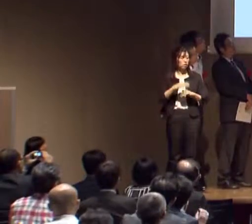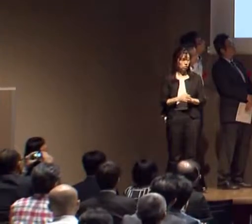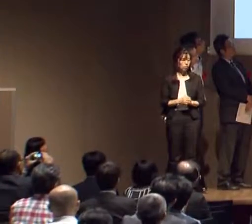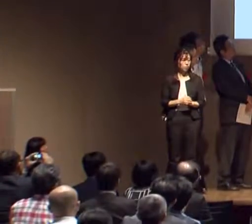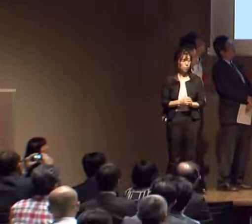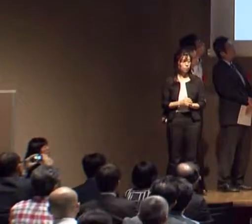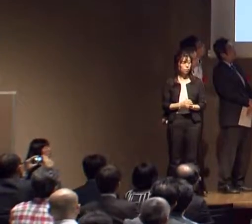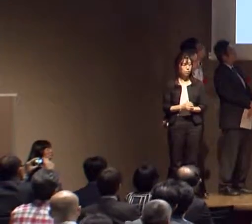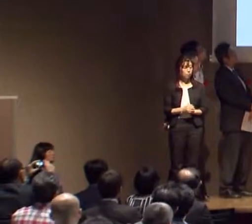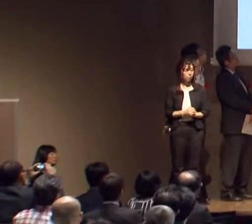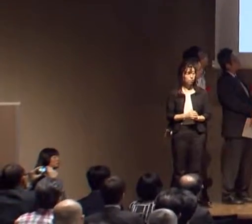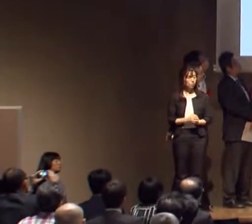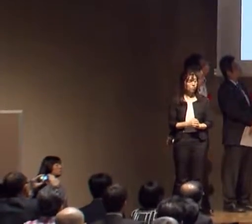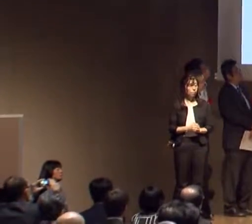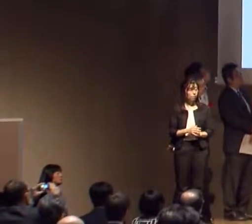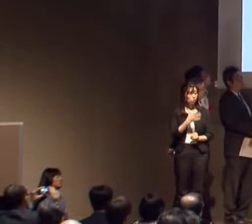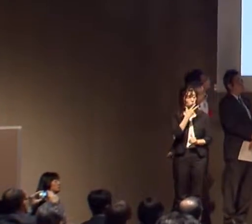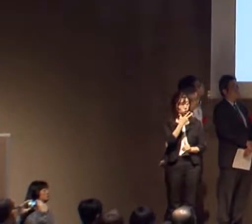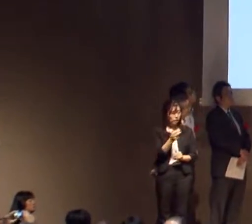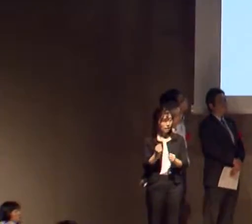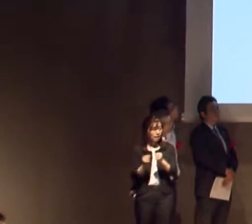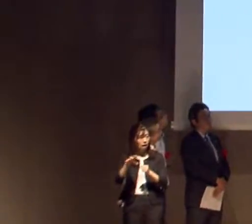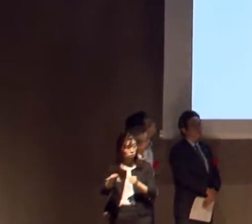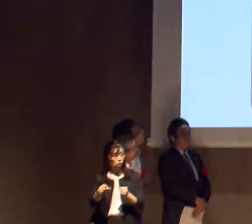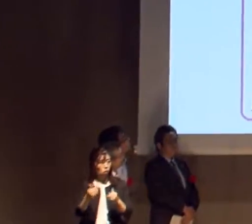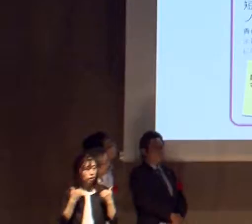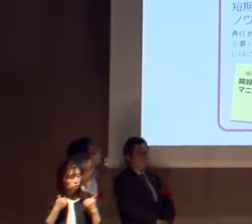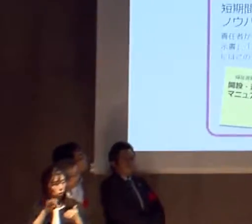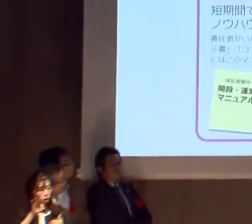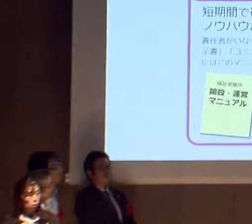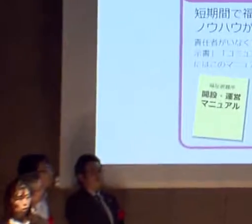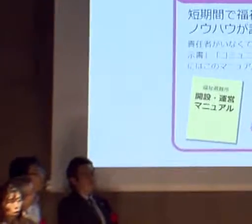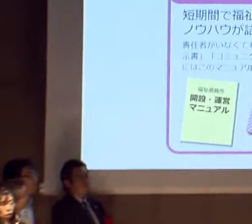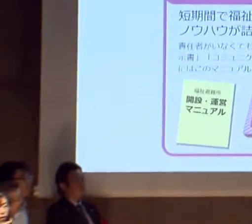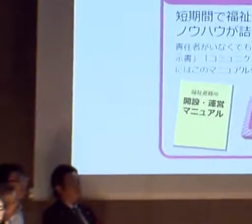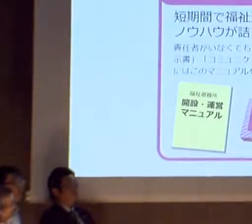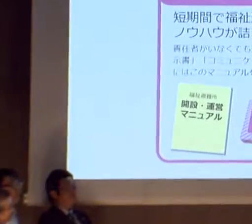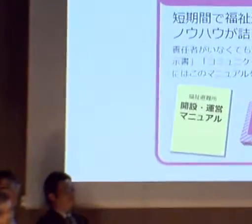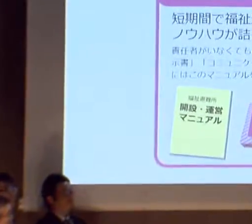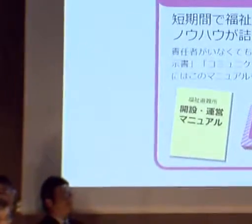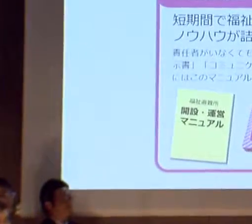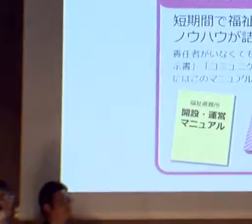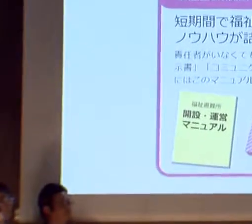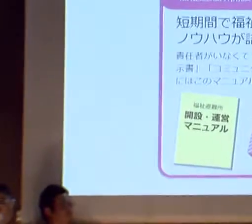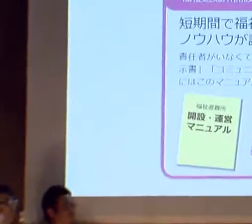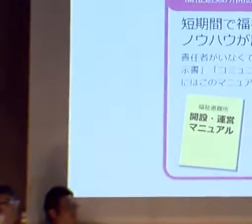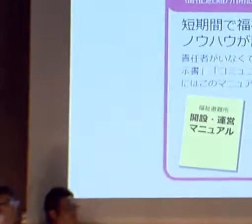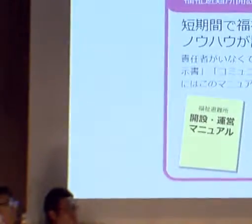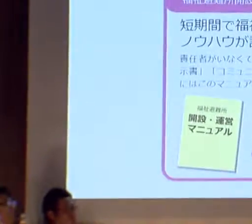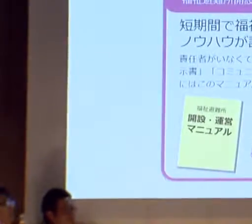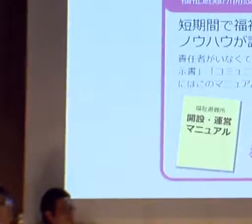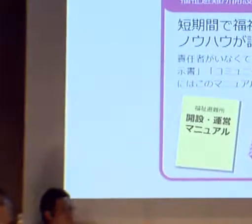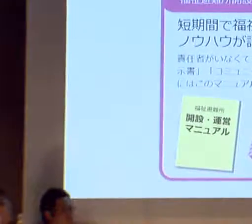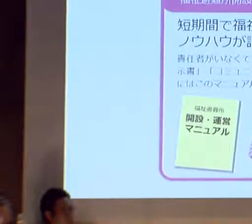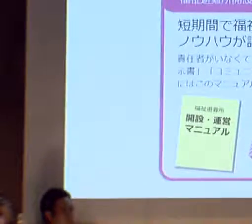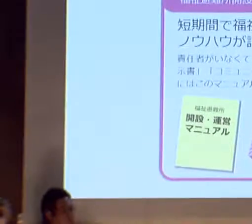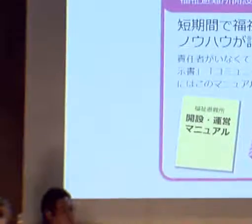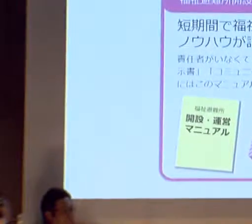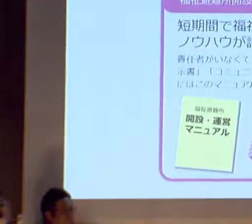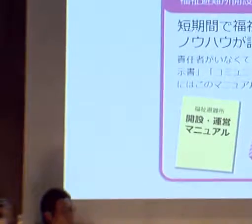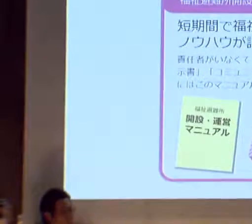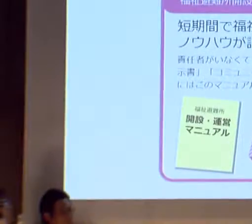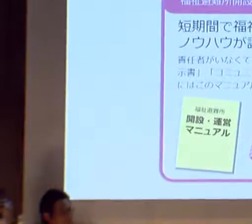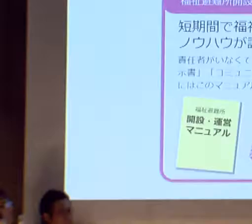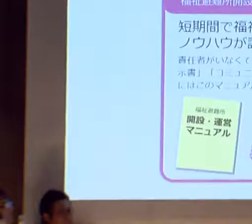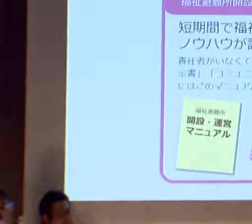。福祉避難所に必要なものをいろいろと調べました。ですぐには手に入らないけれども、決定的に